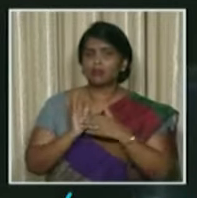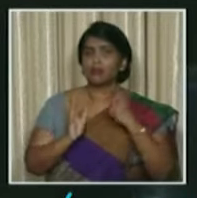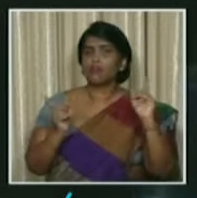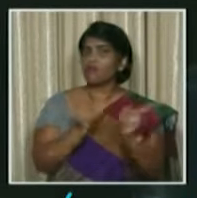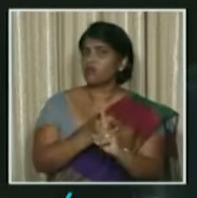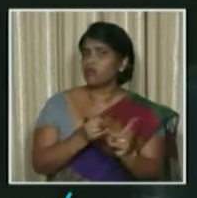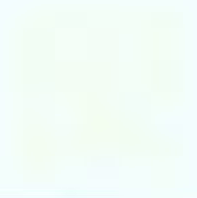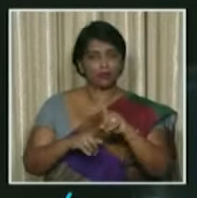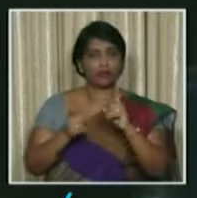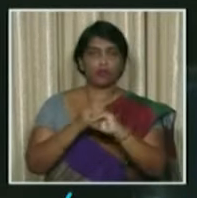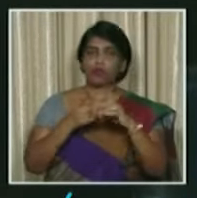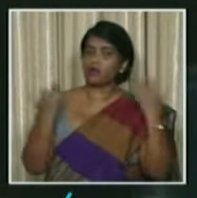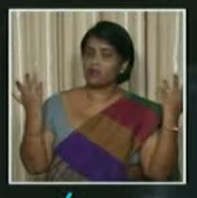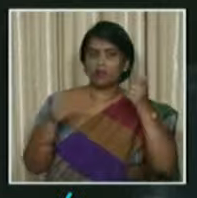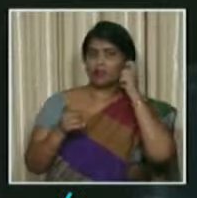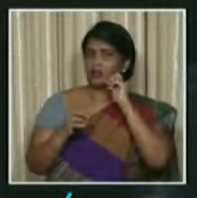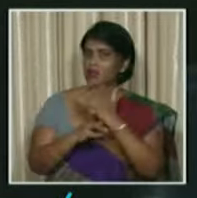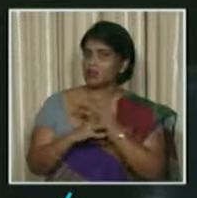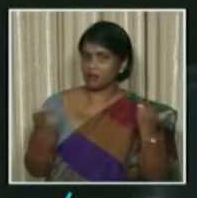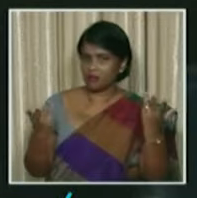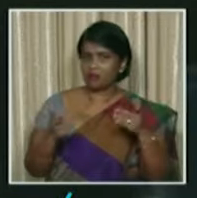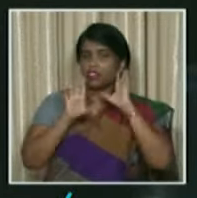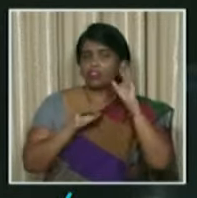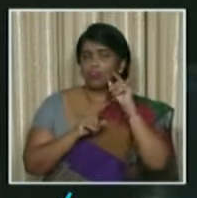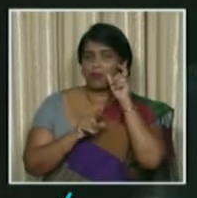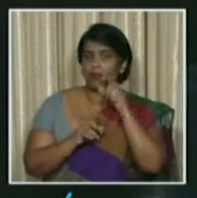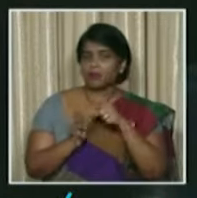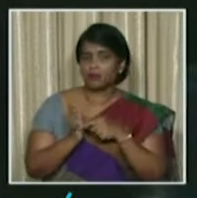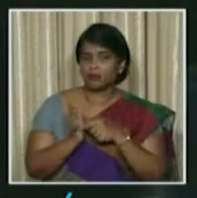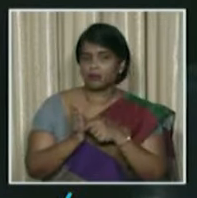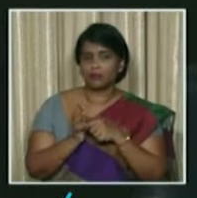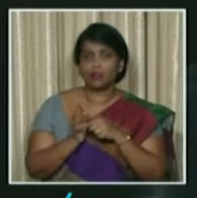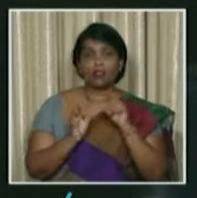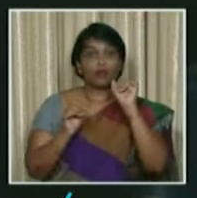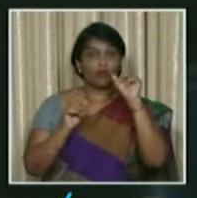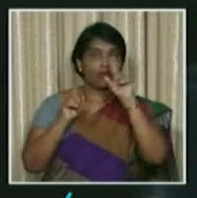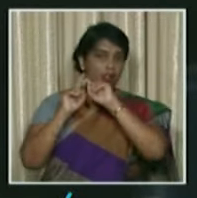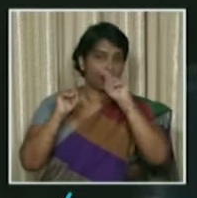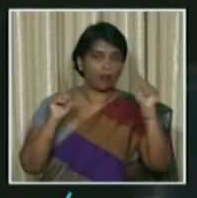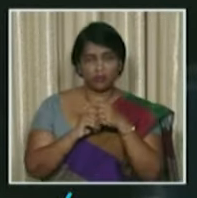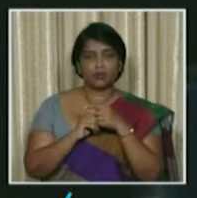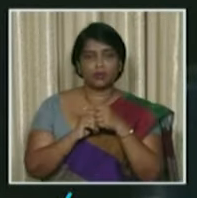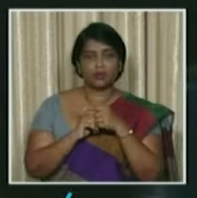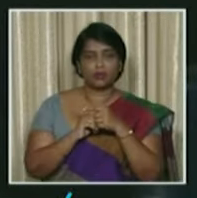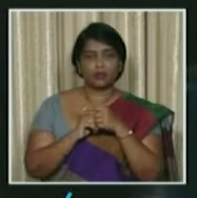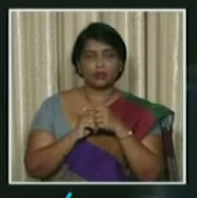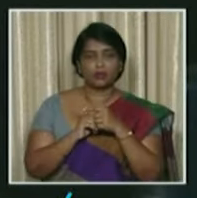නැහැ මේ තව යුද්ධය අවසන් කරා ත්‍රස්තවාදයක් නැහැ මේ ගෙවල් ගාන යන්නේ සමු රම ඉල්ලනවා ජාති අදිරපදම්